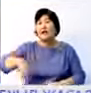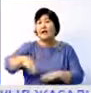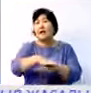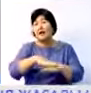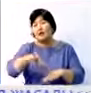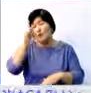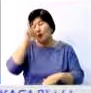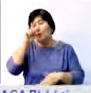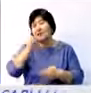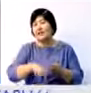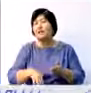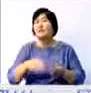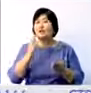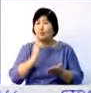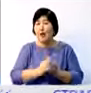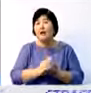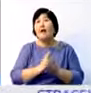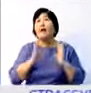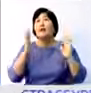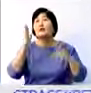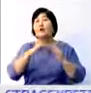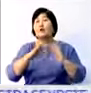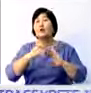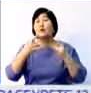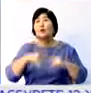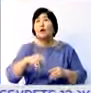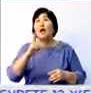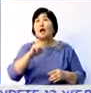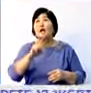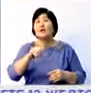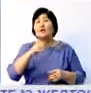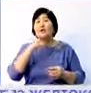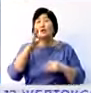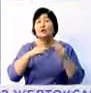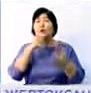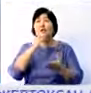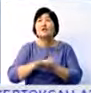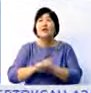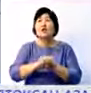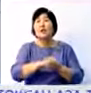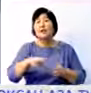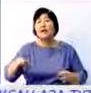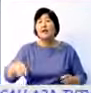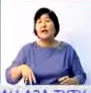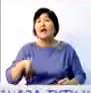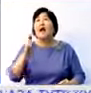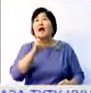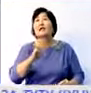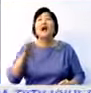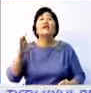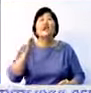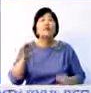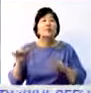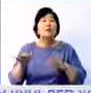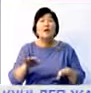да, үкіметке де сеніміміз бар. Саябақ құрылысын осы ауылдың тумасы, Қазалы Строй Сервис жауапкершілігі шектеулі серіктестігінің директоры Әділбек Сарабеков